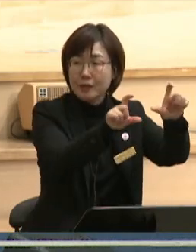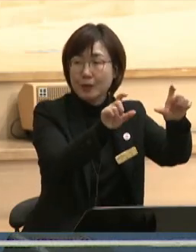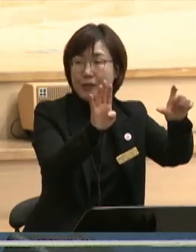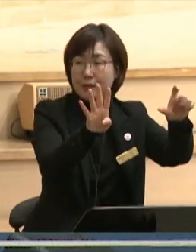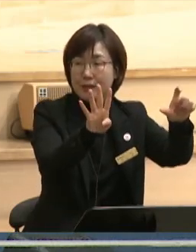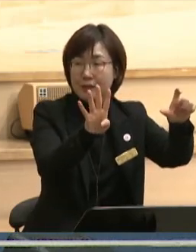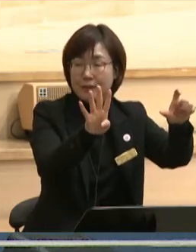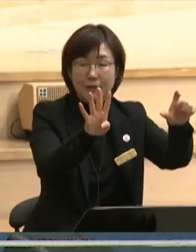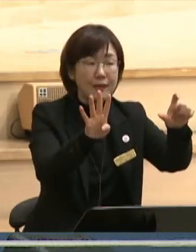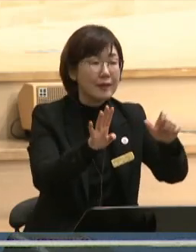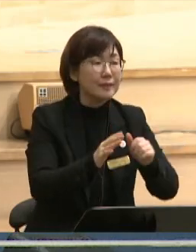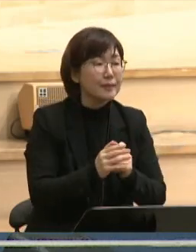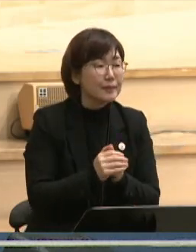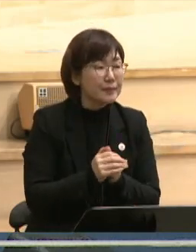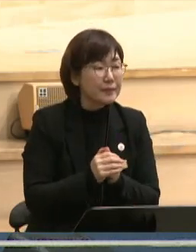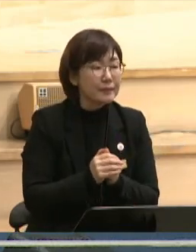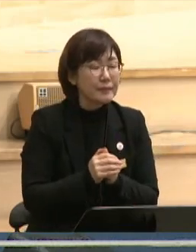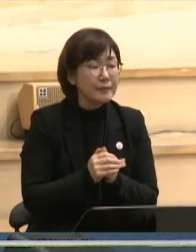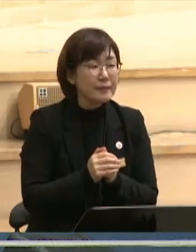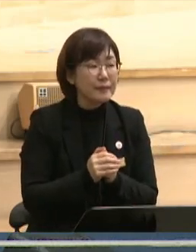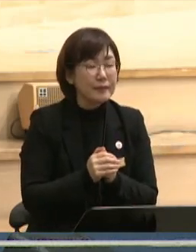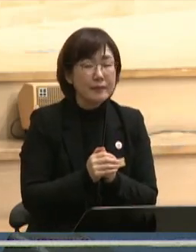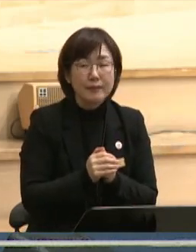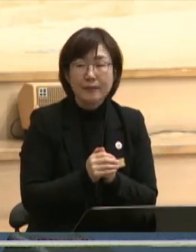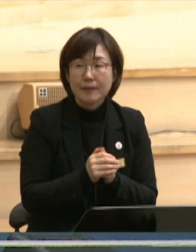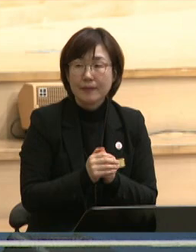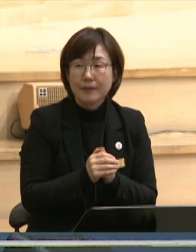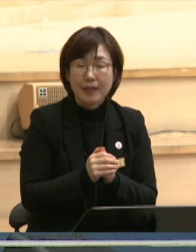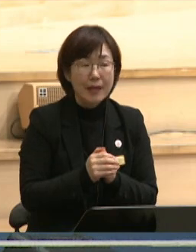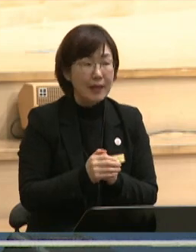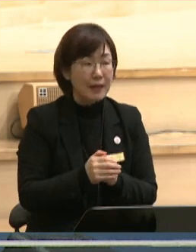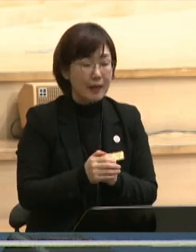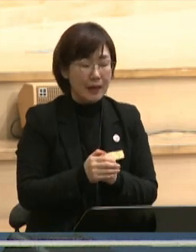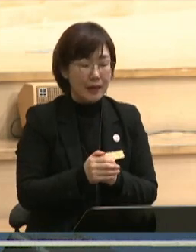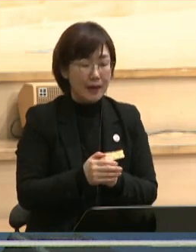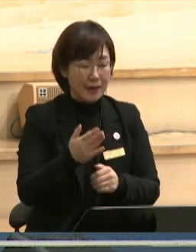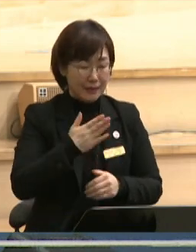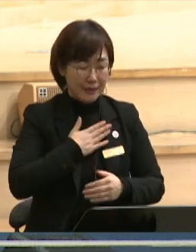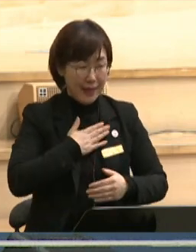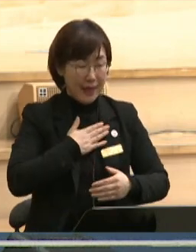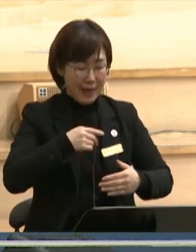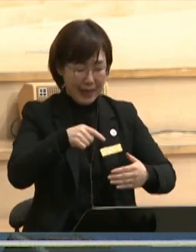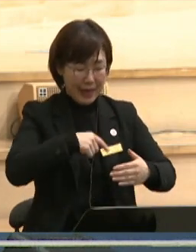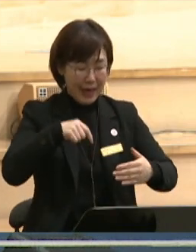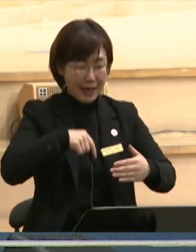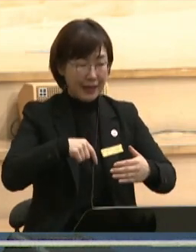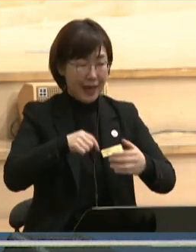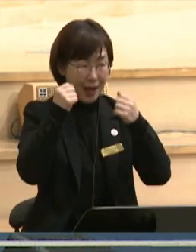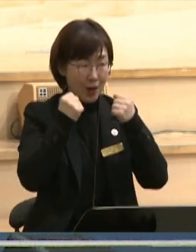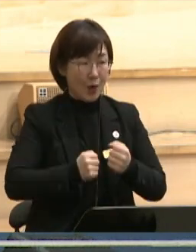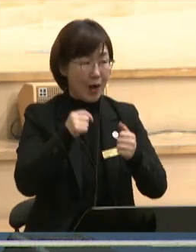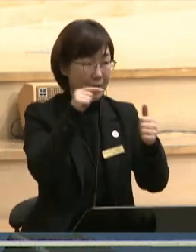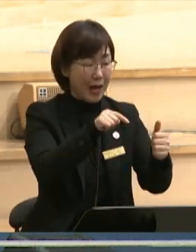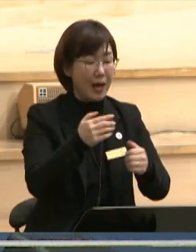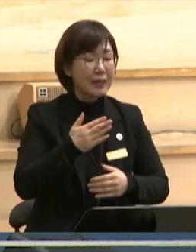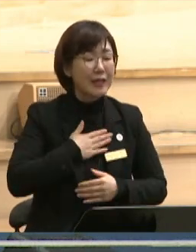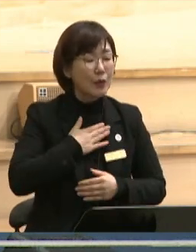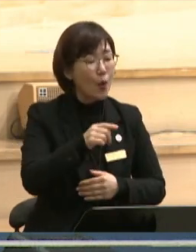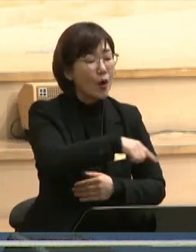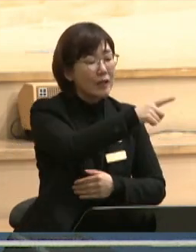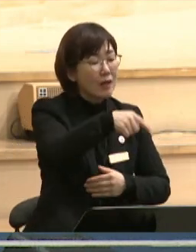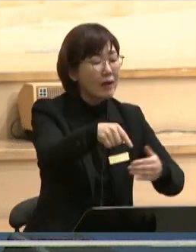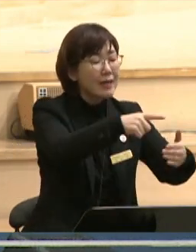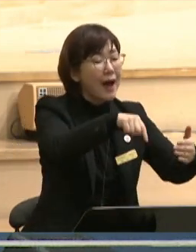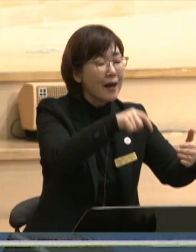4절입니다 보세요 내 안에 거하라 나도 너희 안에